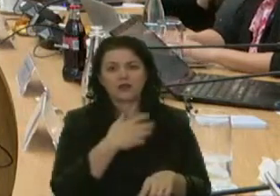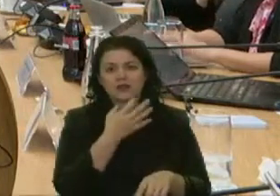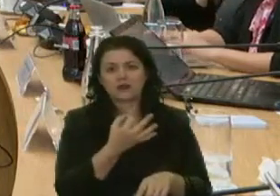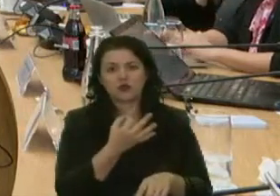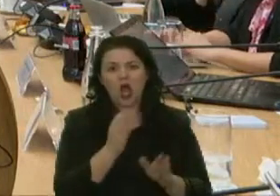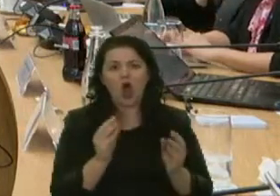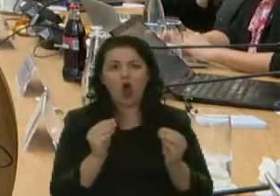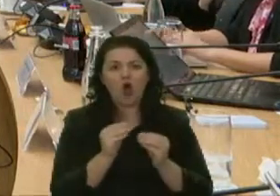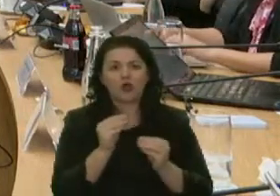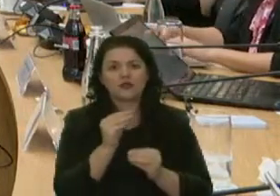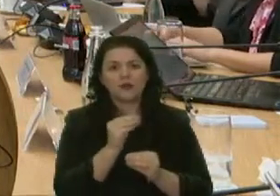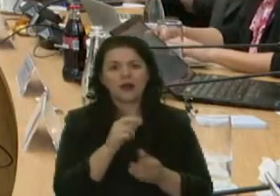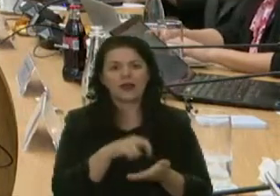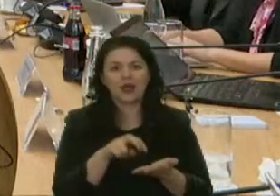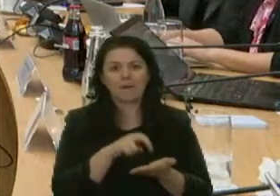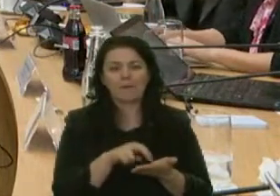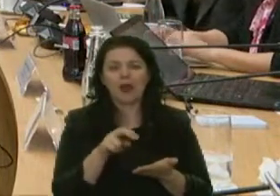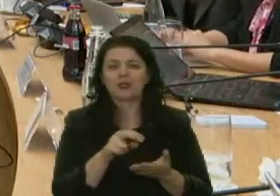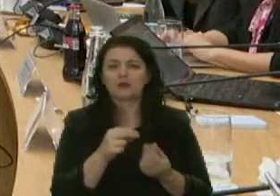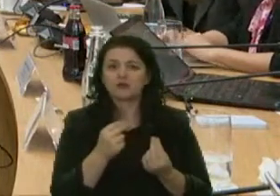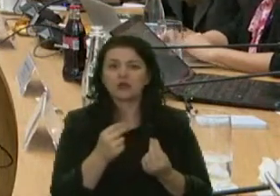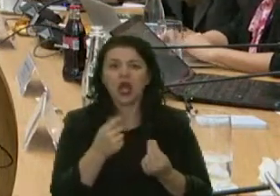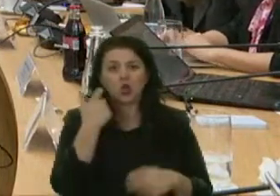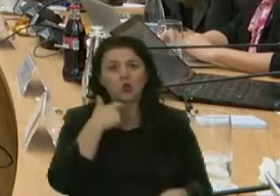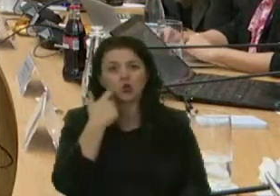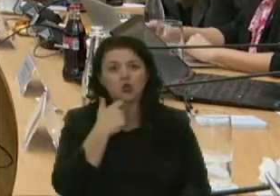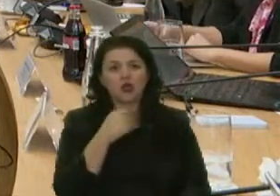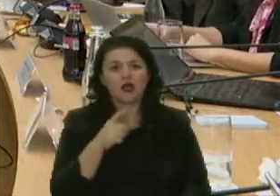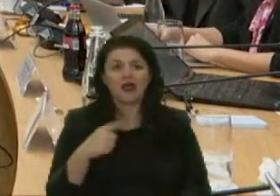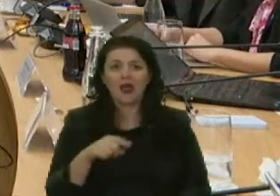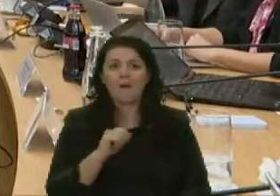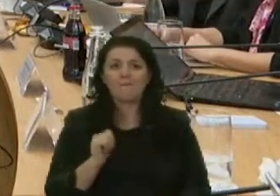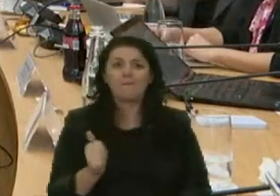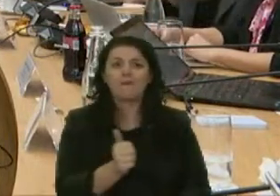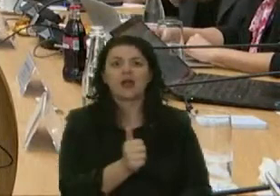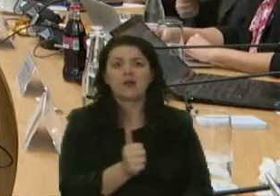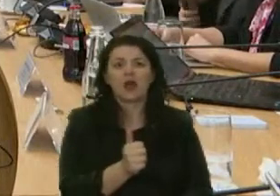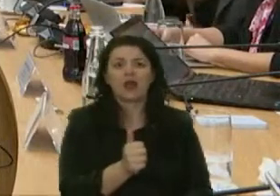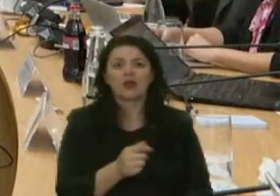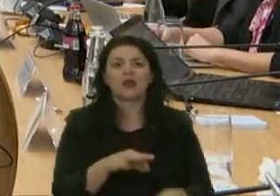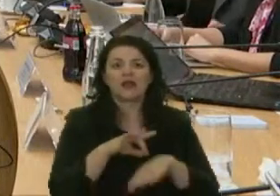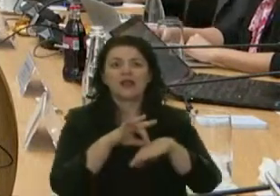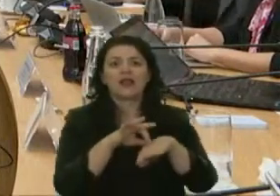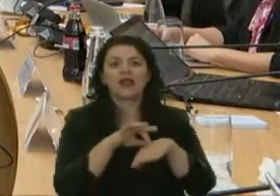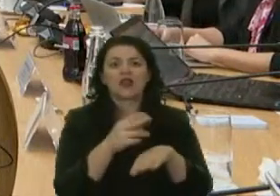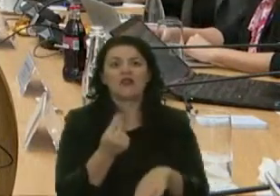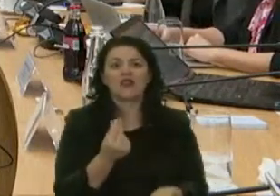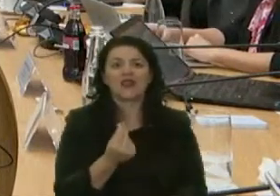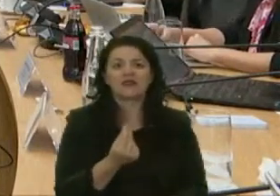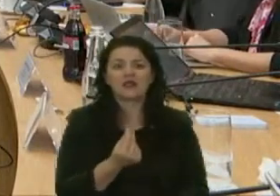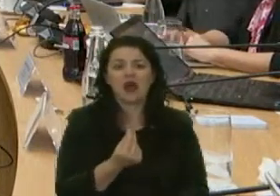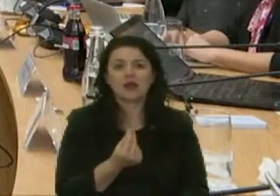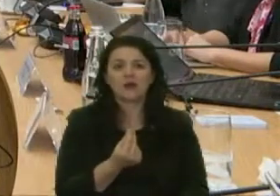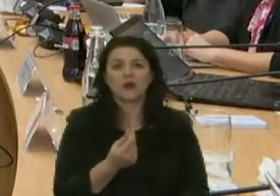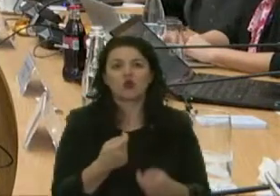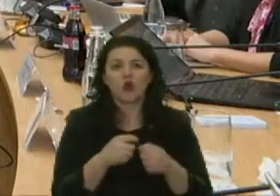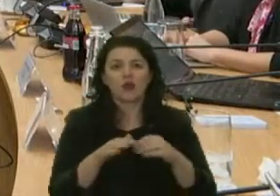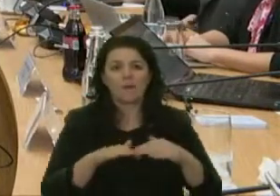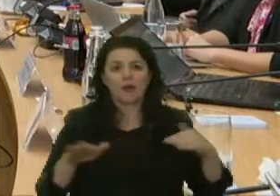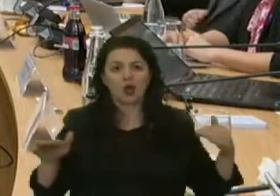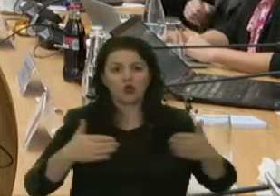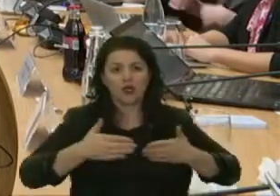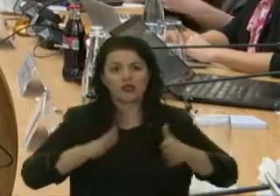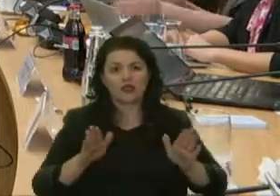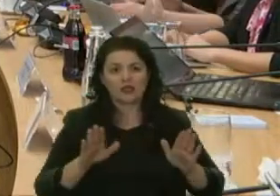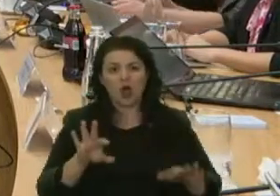contribuie la un demers important al Clujului pentru că vă dați seama că noi suntem primii care avem liniile de finanțare Acum avem pe toate CAR pe toate planurile deschise